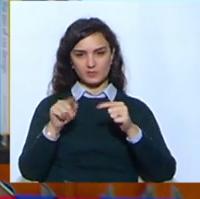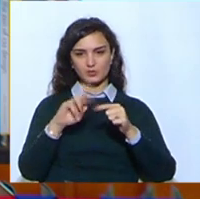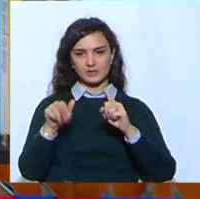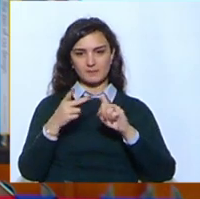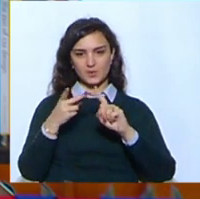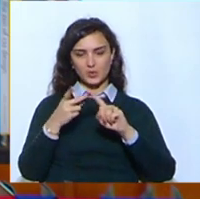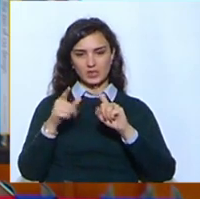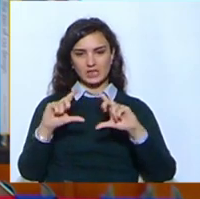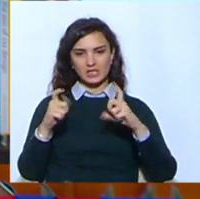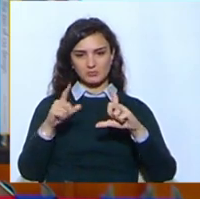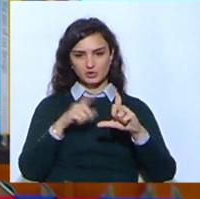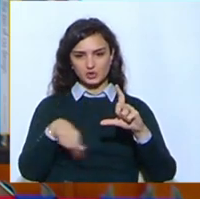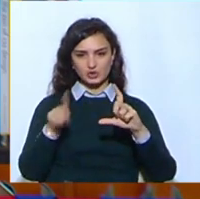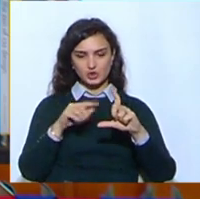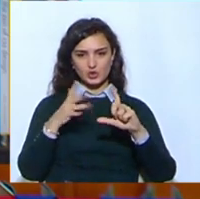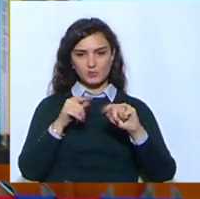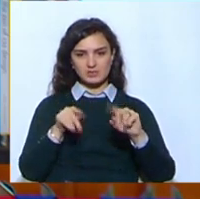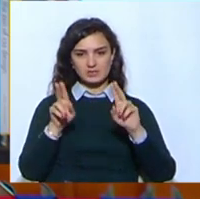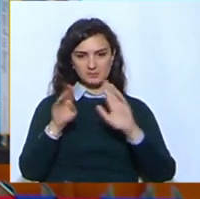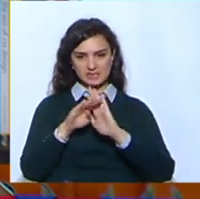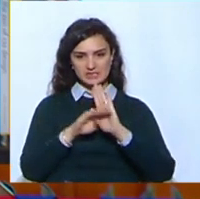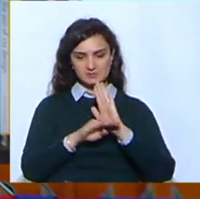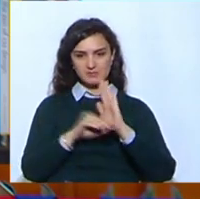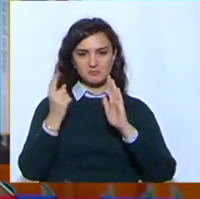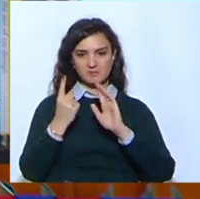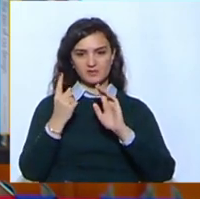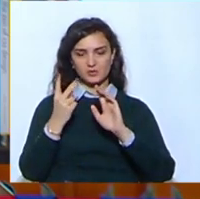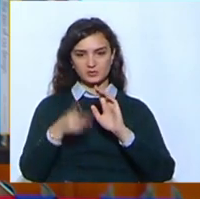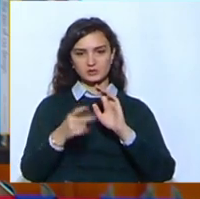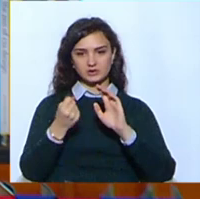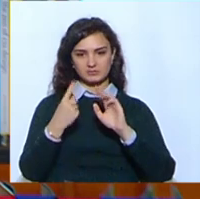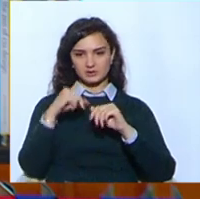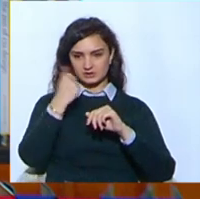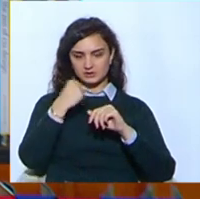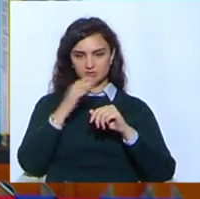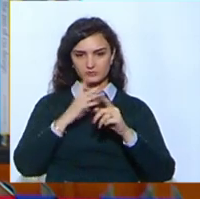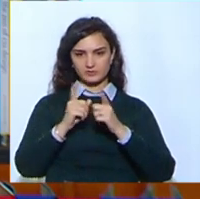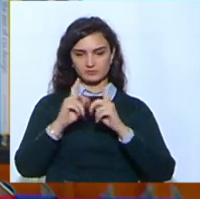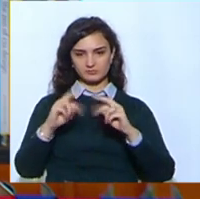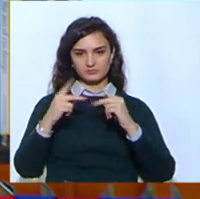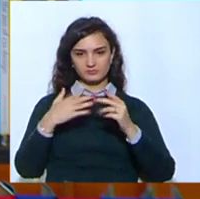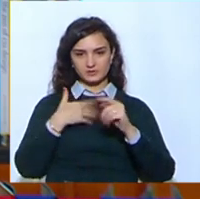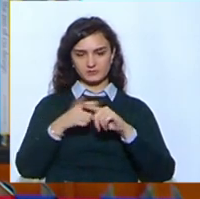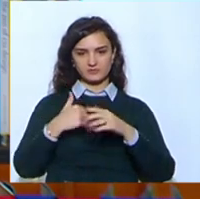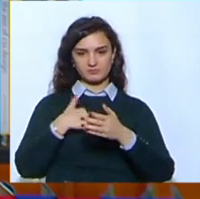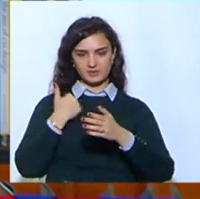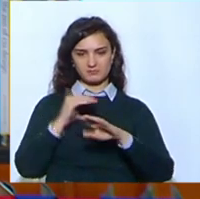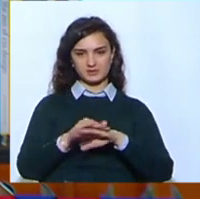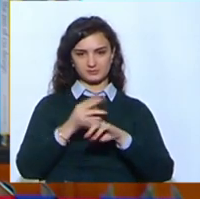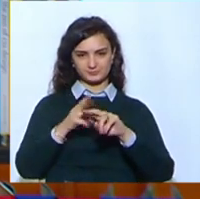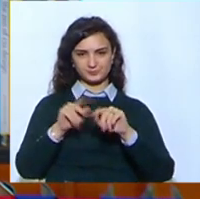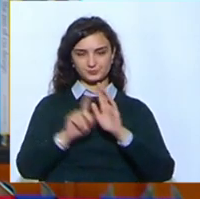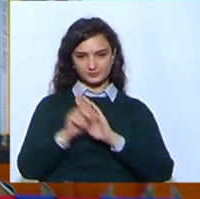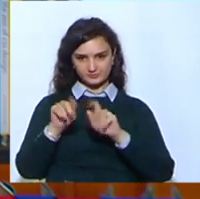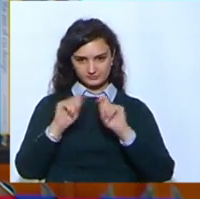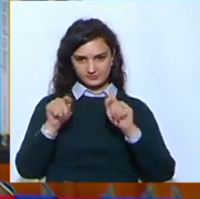მეორე მხრივ თებში, რომლის პრინციპებიც პირველად 2011 წელს თარგმნე მე და ძალიან მეამაყება ეს ფაქტი, იმიტომ რომ შეიქმნა